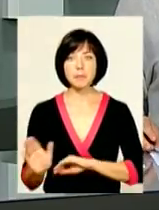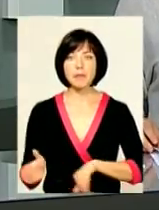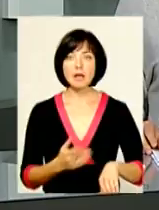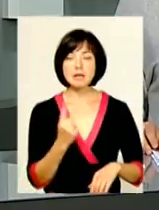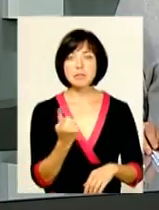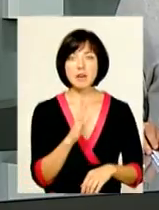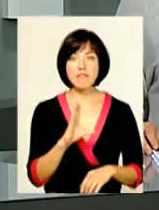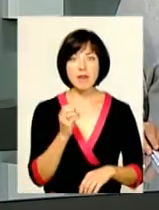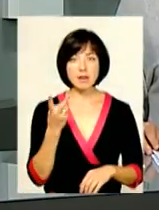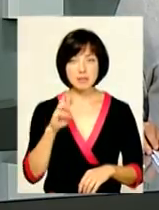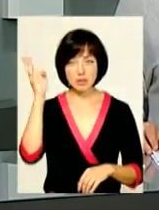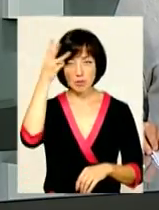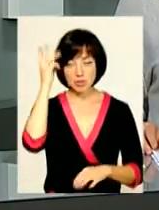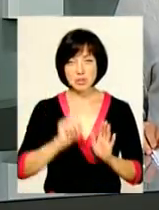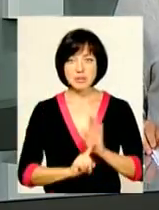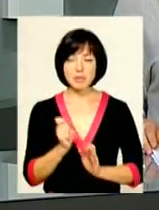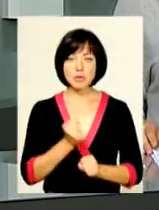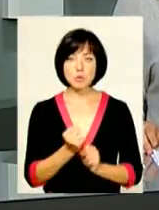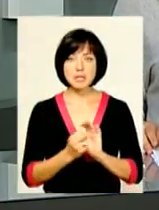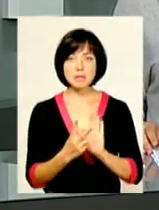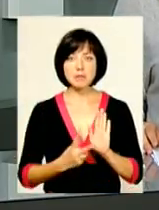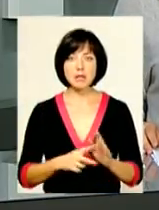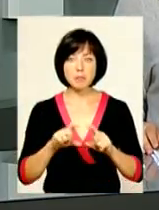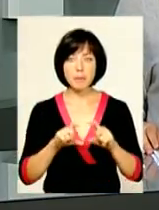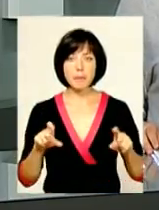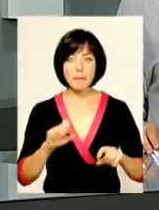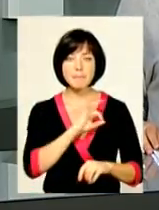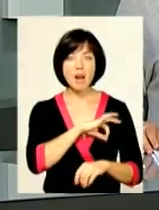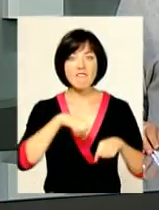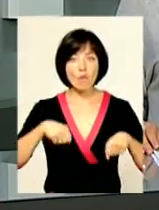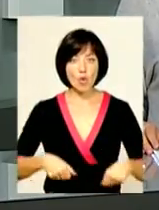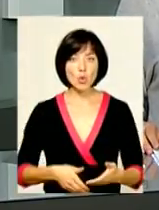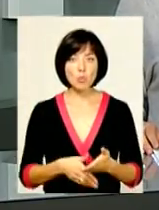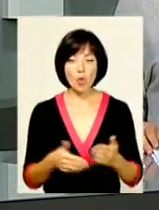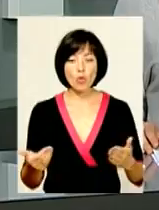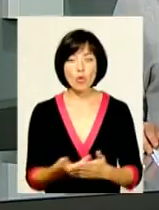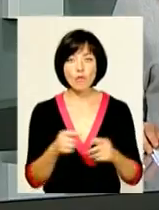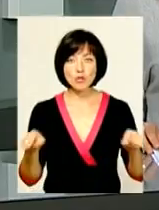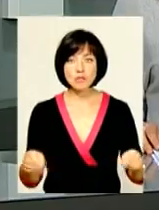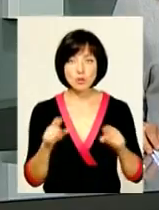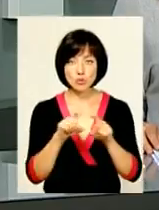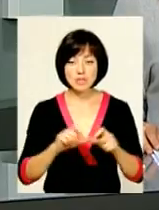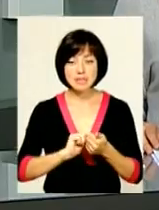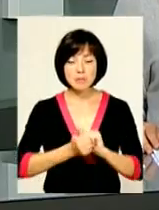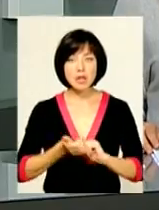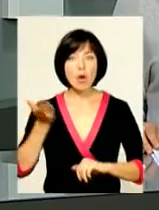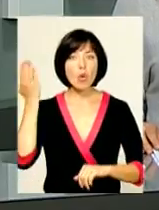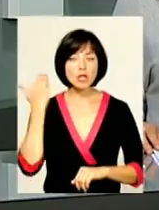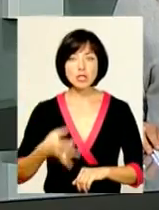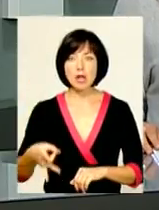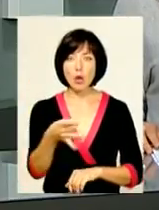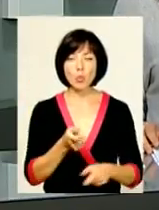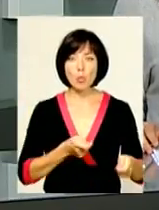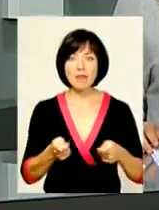1 вересня на Хмельниччині запрацюють 17 бюро правової допомоги. Новостворені структури замінили колишні районні